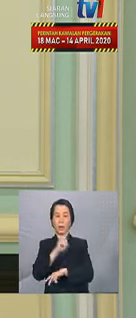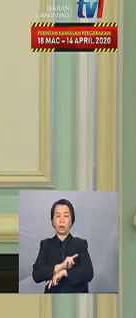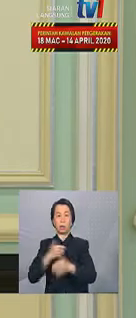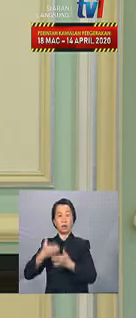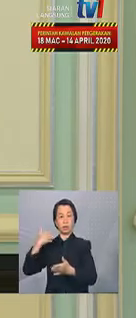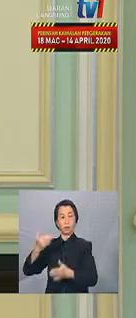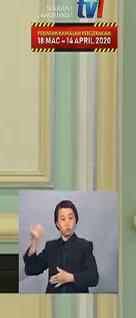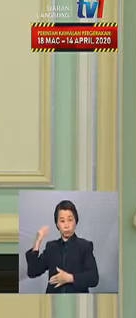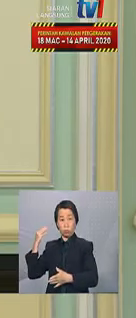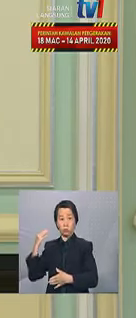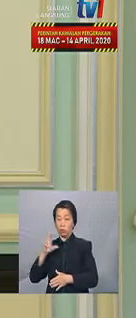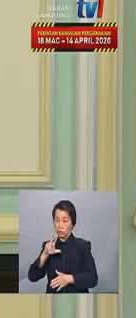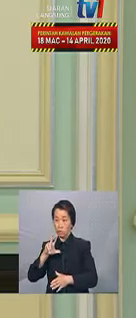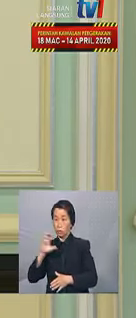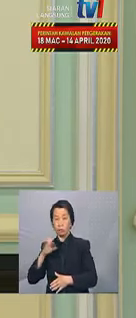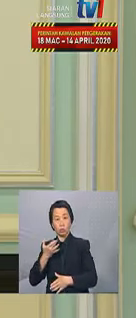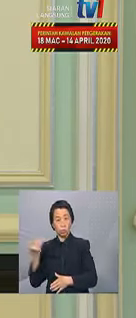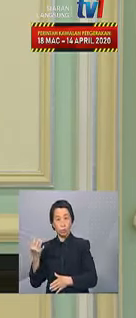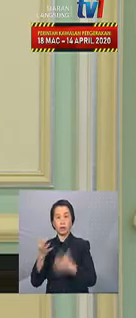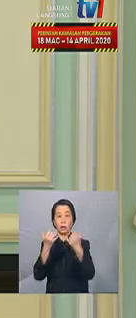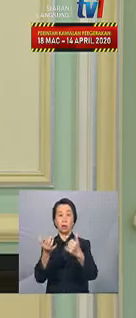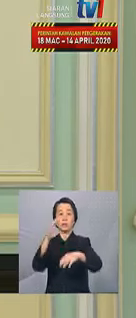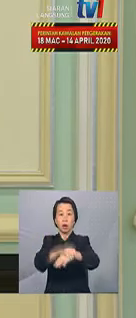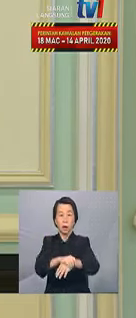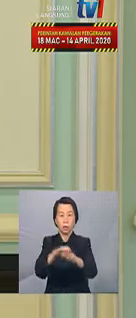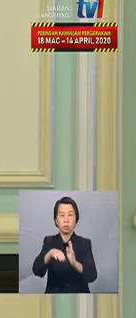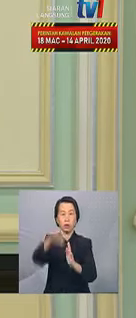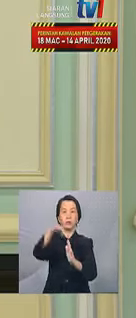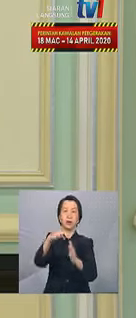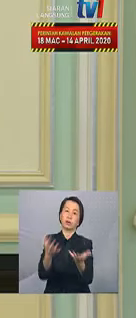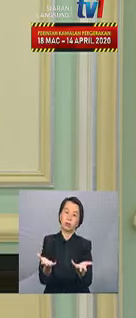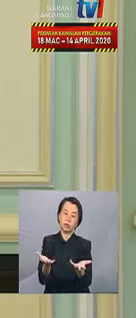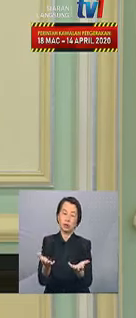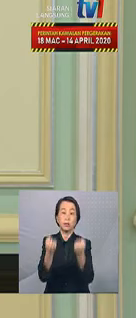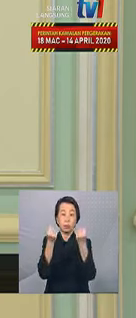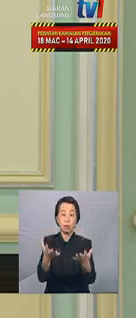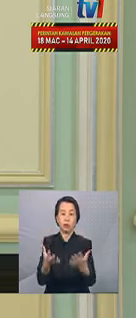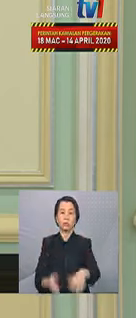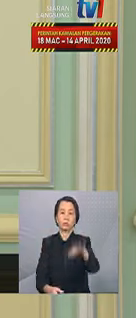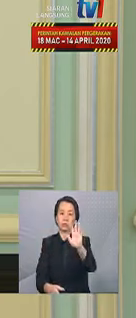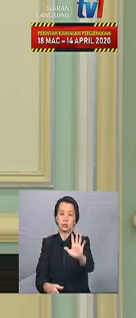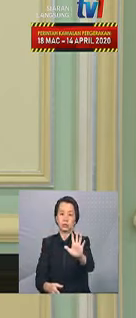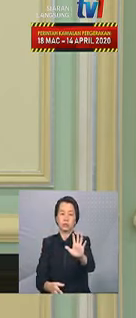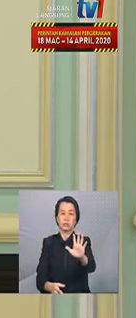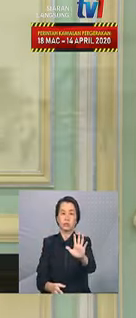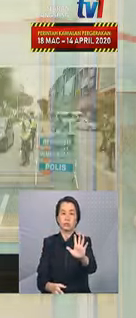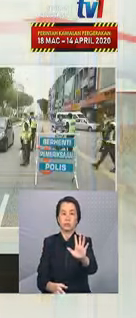sebelumnya. Ianya menunjukkan peningkatan penangkapan sebanyak